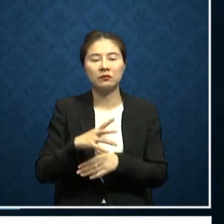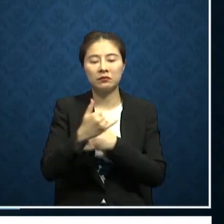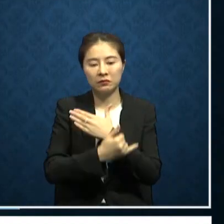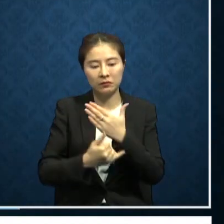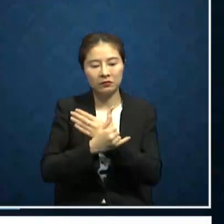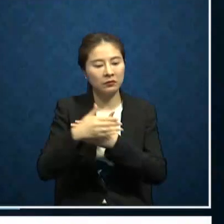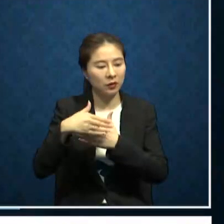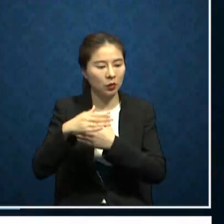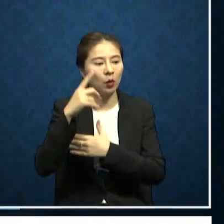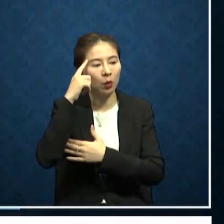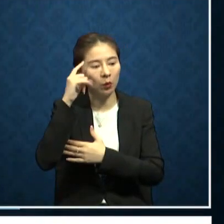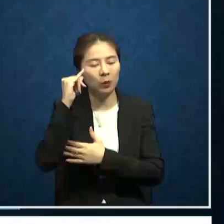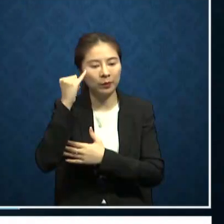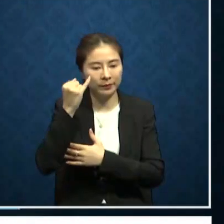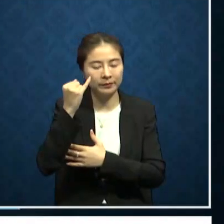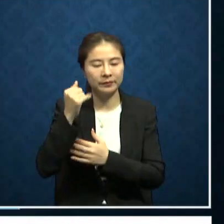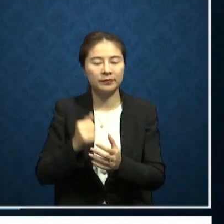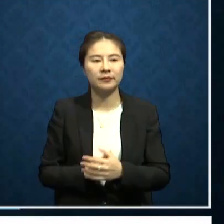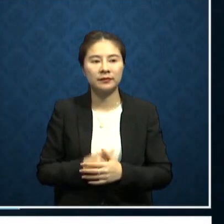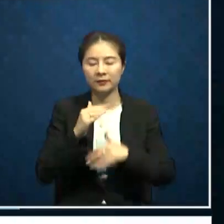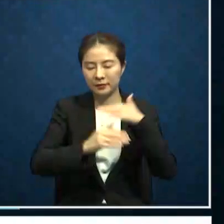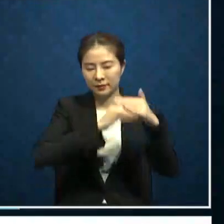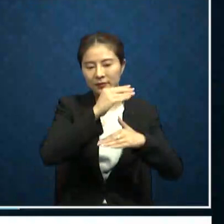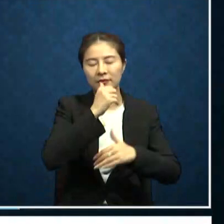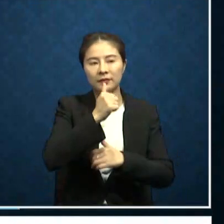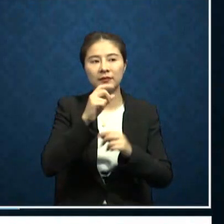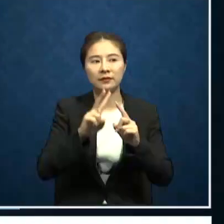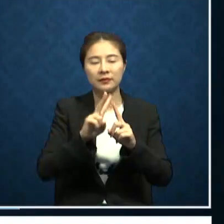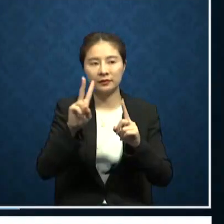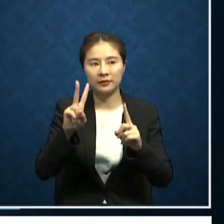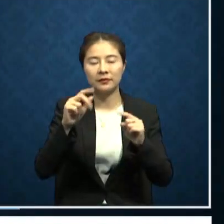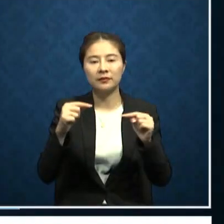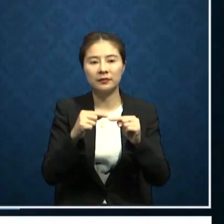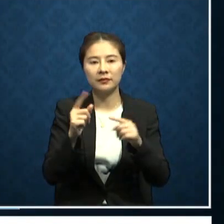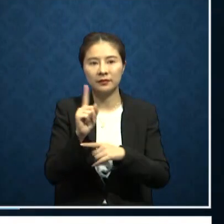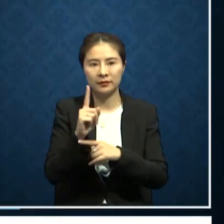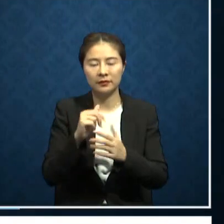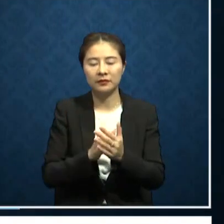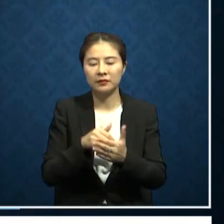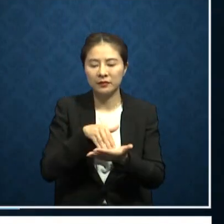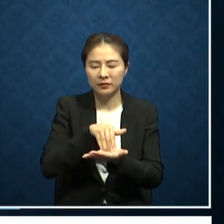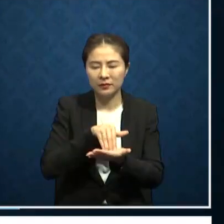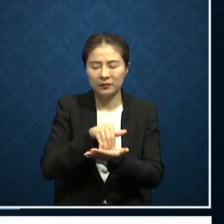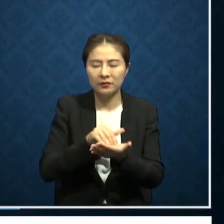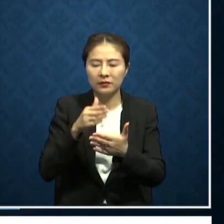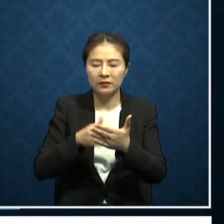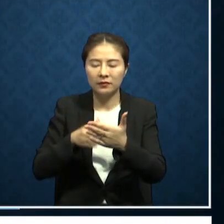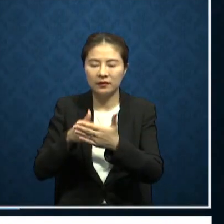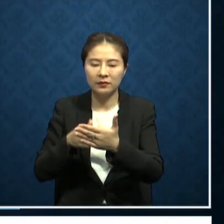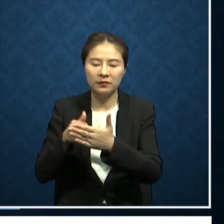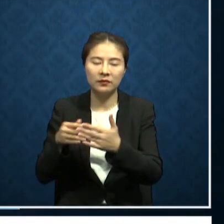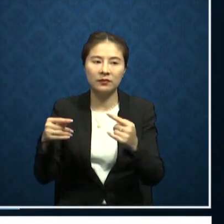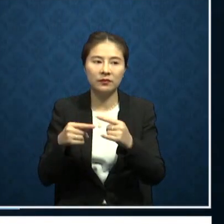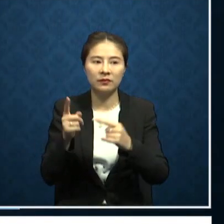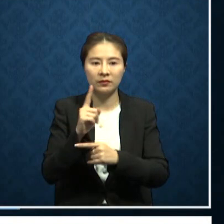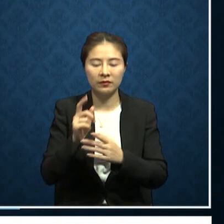ของศิลปินการสืบทอดและการต่อยอดนะคะในกลุ่มที่ 2ค่ะเป็นเรื่องของจุดอ่อนและอุปสรรคนะคะดนตรีไทยนะคะ